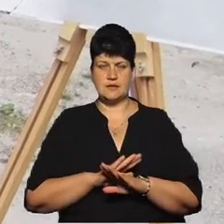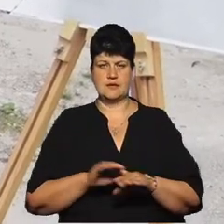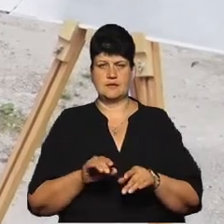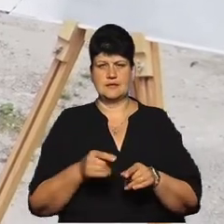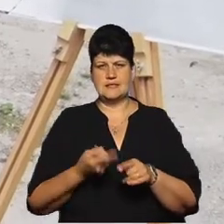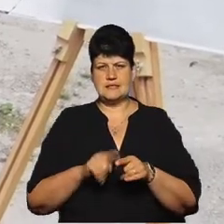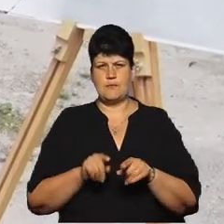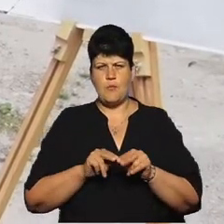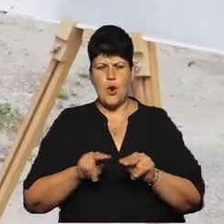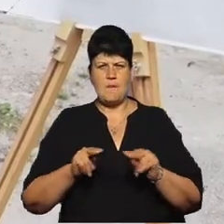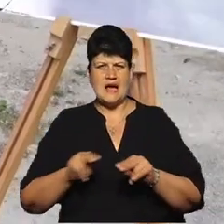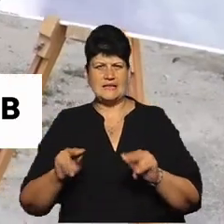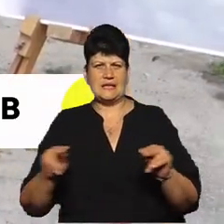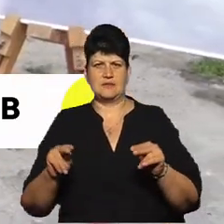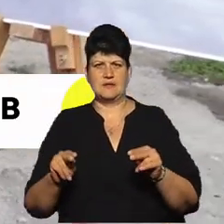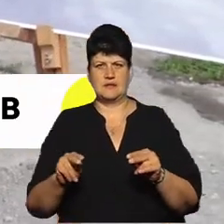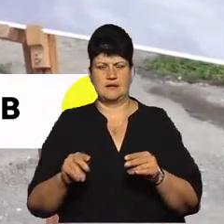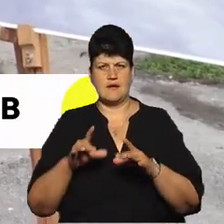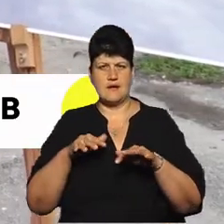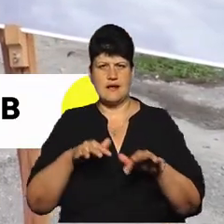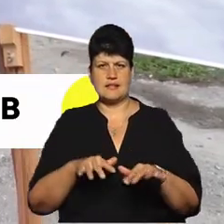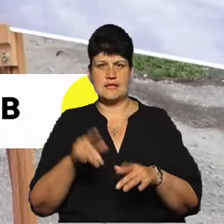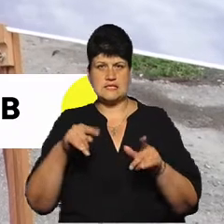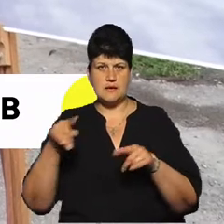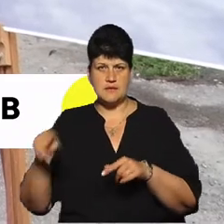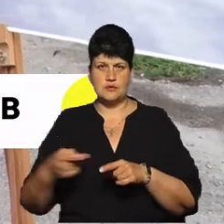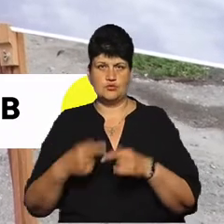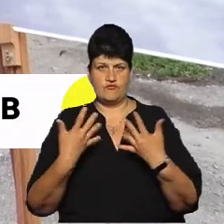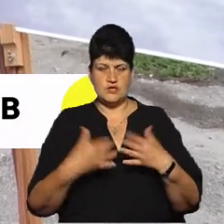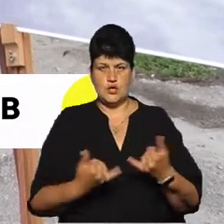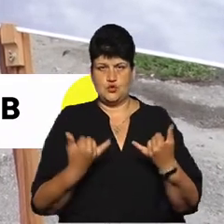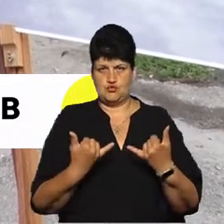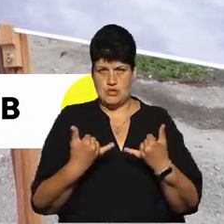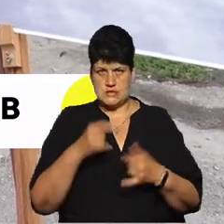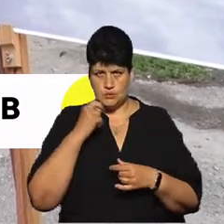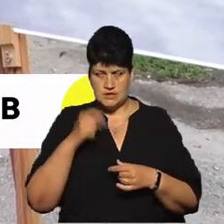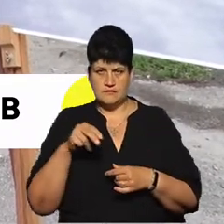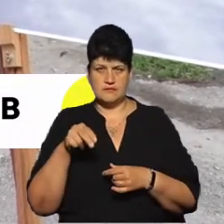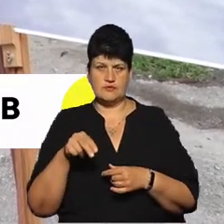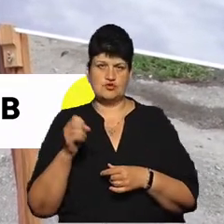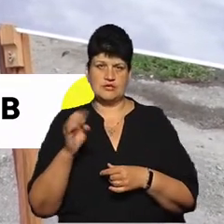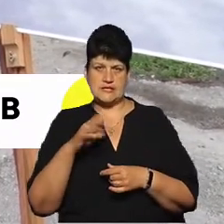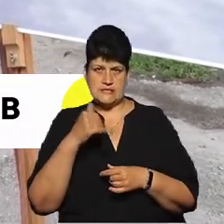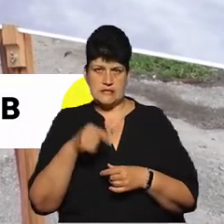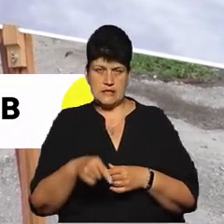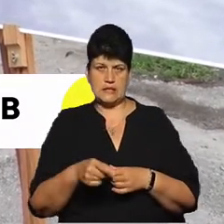пропагандивний рейд на Закарпаття. Тут вже сучасна Україна, 2014 рік, Луганська